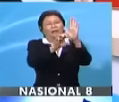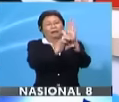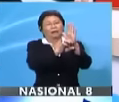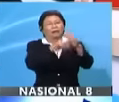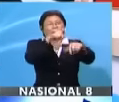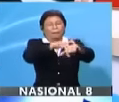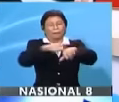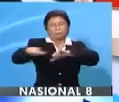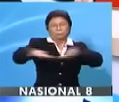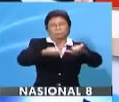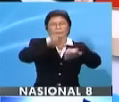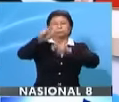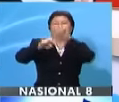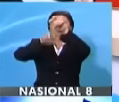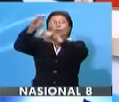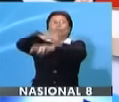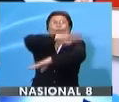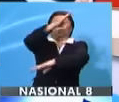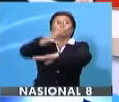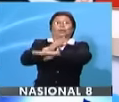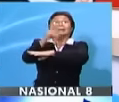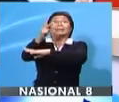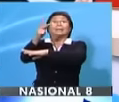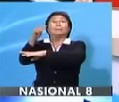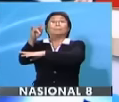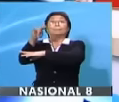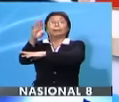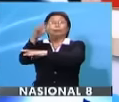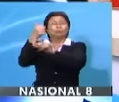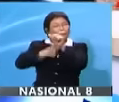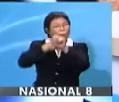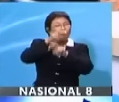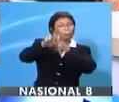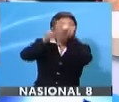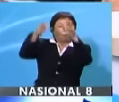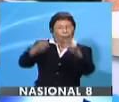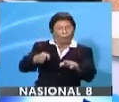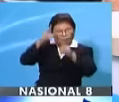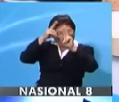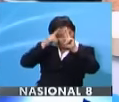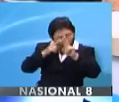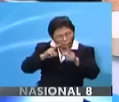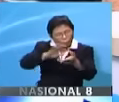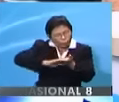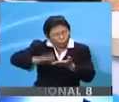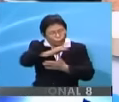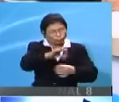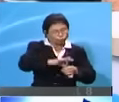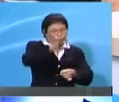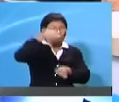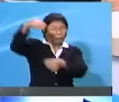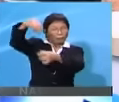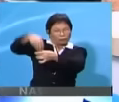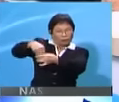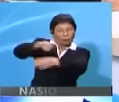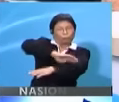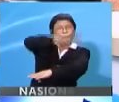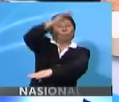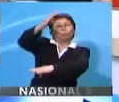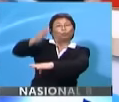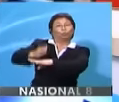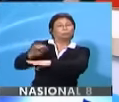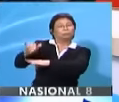ketika melakukan aktiviti pendakian Gunung Kinabalu. Bagi beliau, setiap pendaki harus menghormati kesucian dan semangat yang wujud di gunung itu.